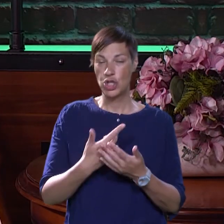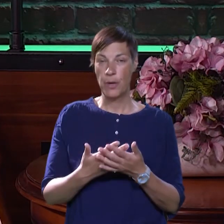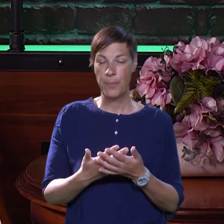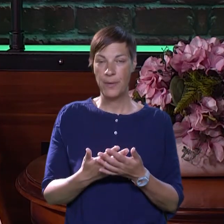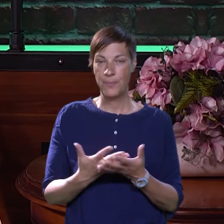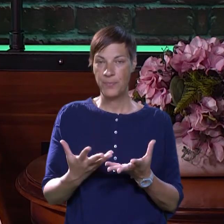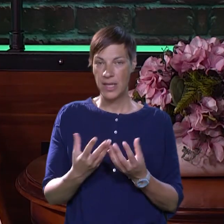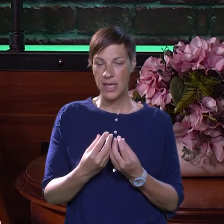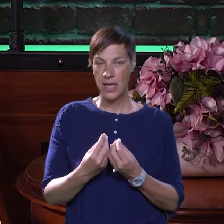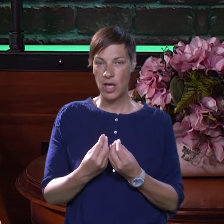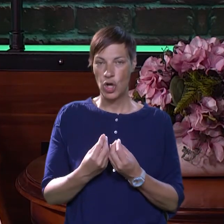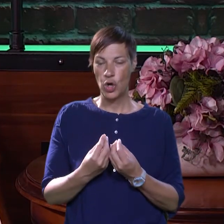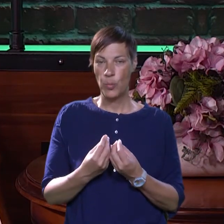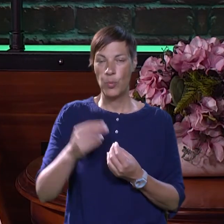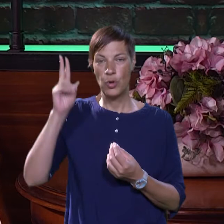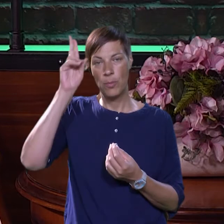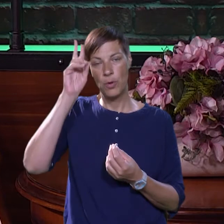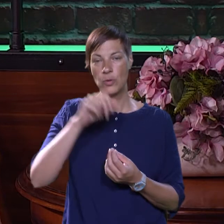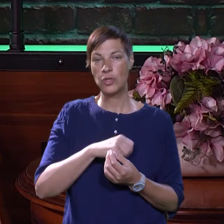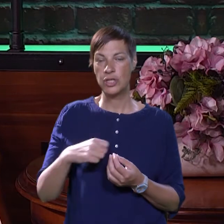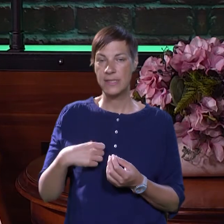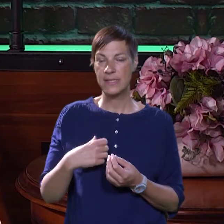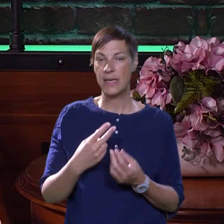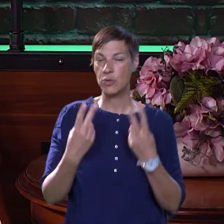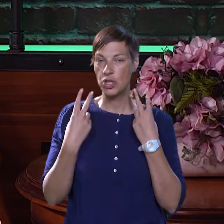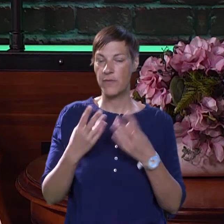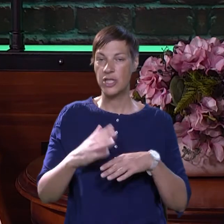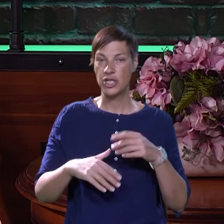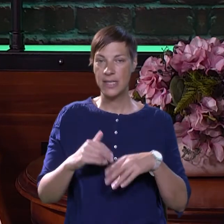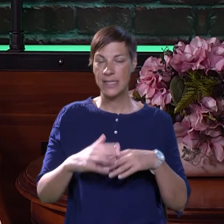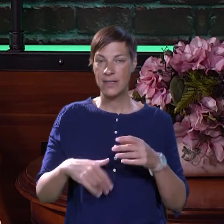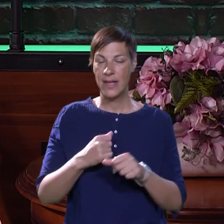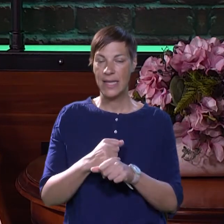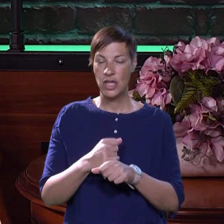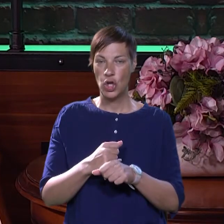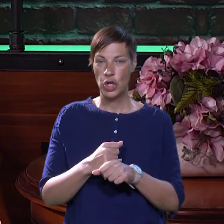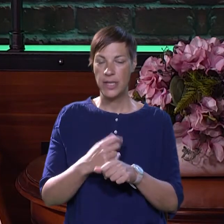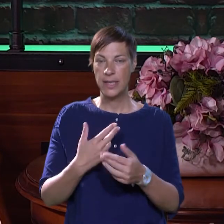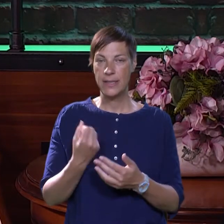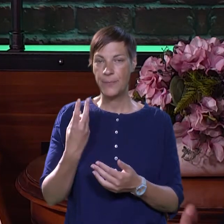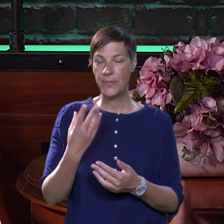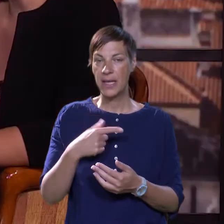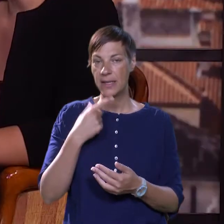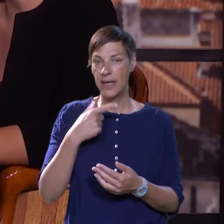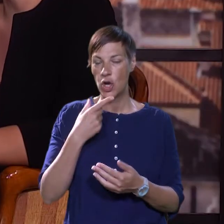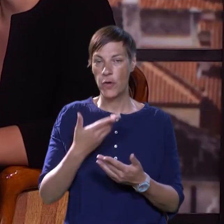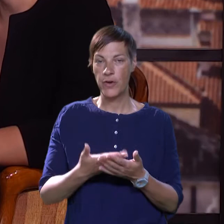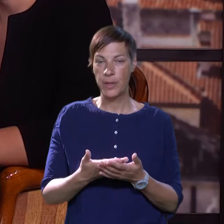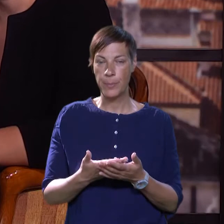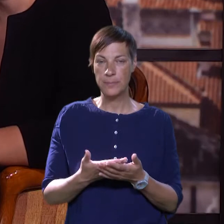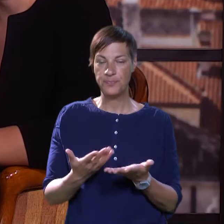Dakle, jako je puno mogućnosti, samo što je važno da se kvalitetno to organizira. Kada govorimo o